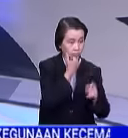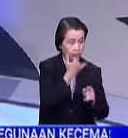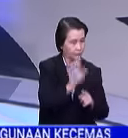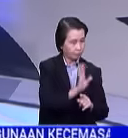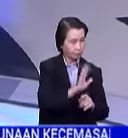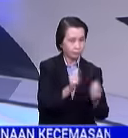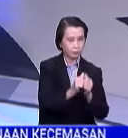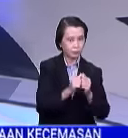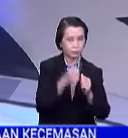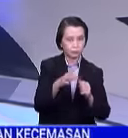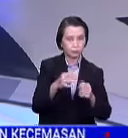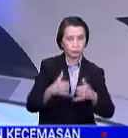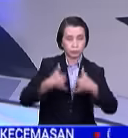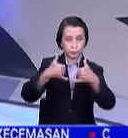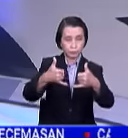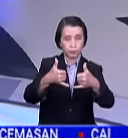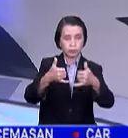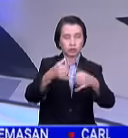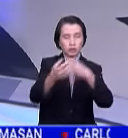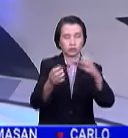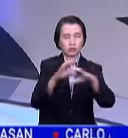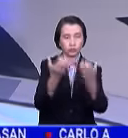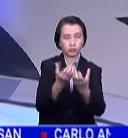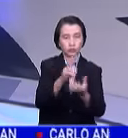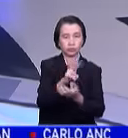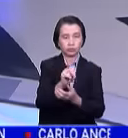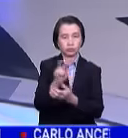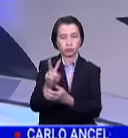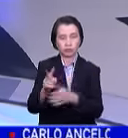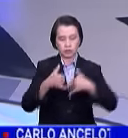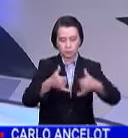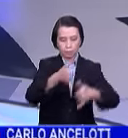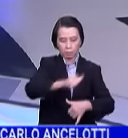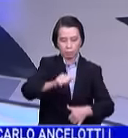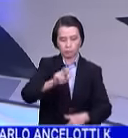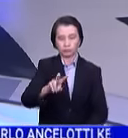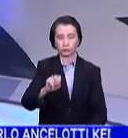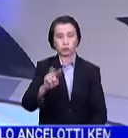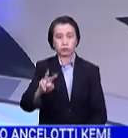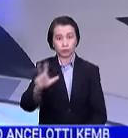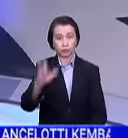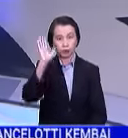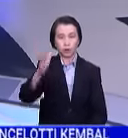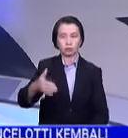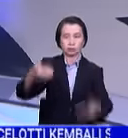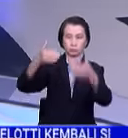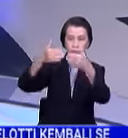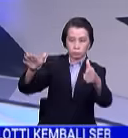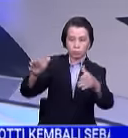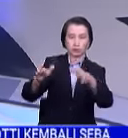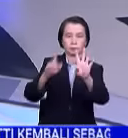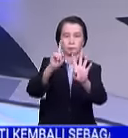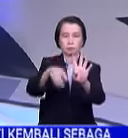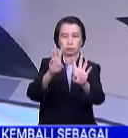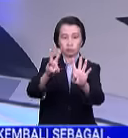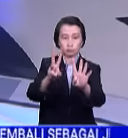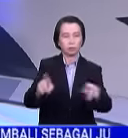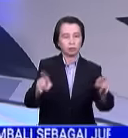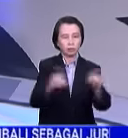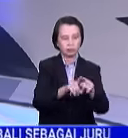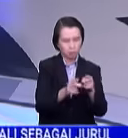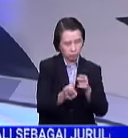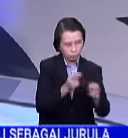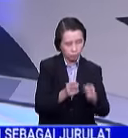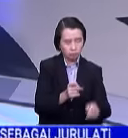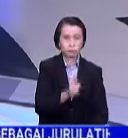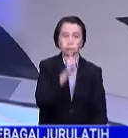aksi kempen kelayakan Piala Dunia 2022, Piala Asia 2023 yang akan membuka tirainya 4 Jun ini. Ia sebagai usaha